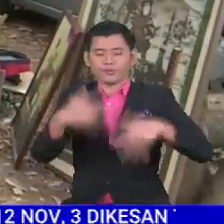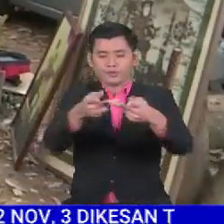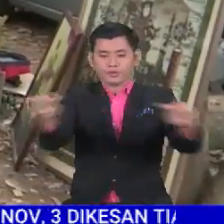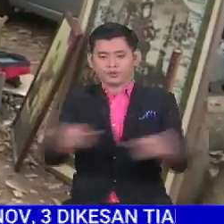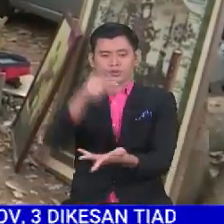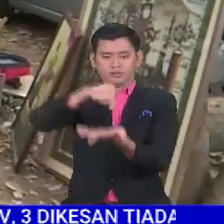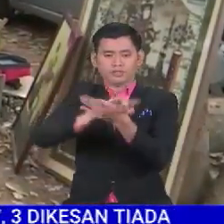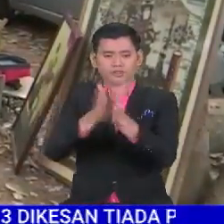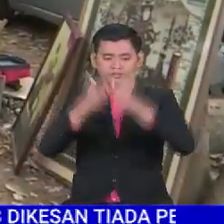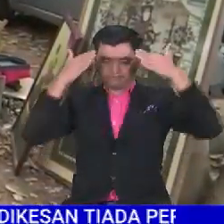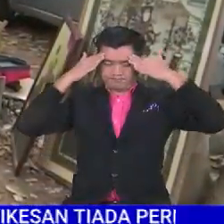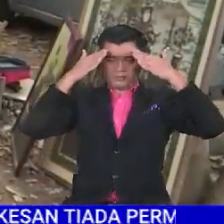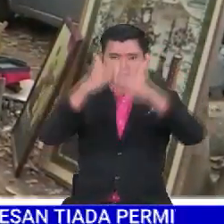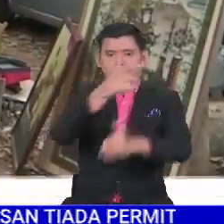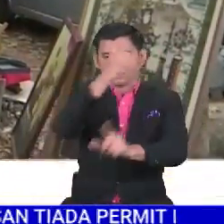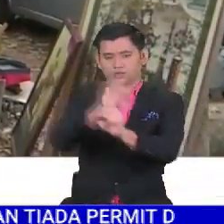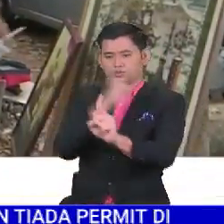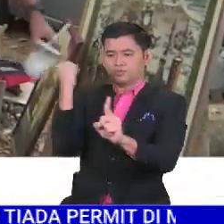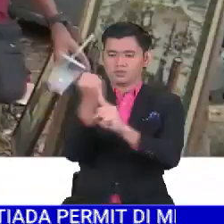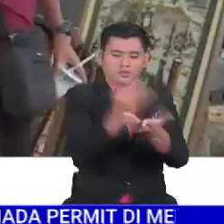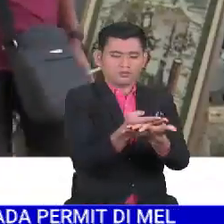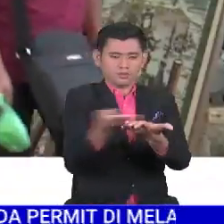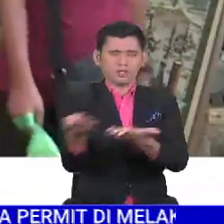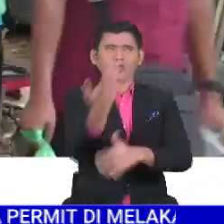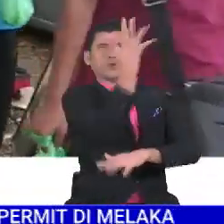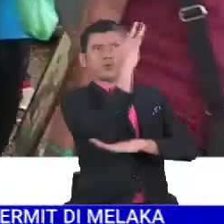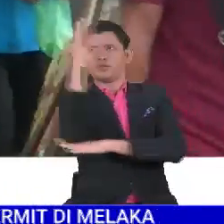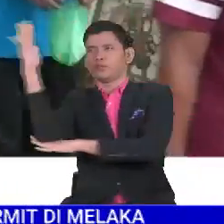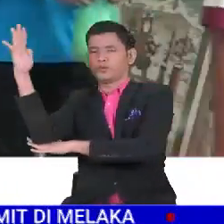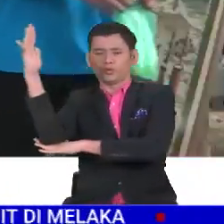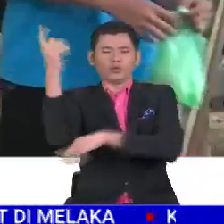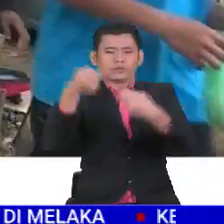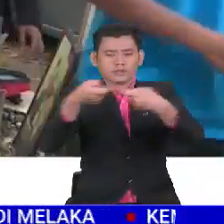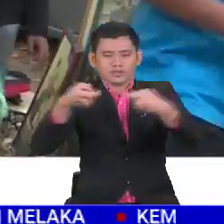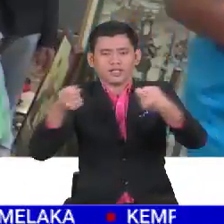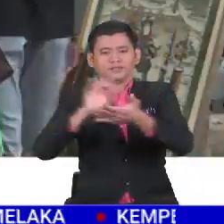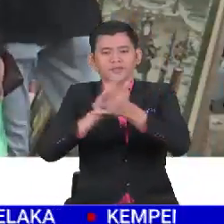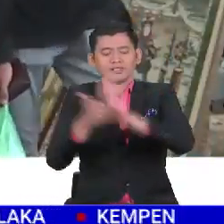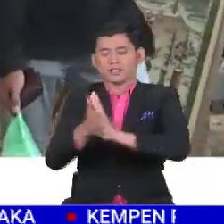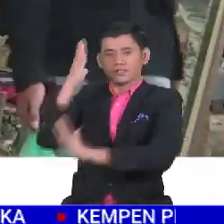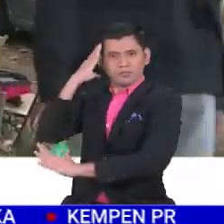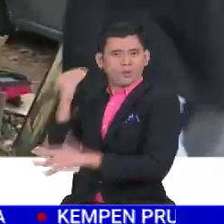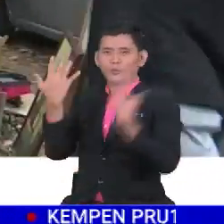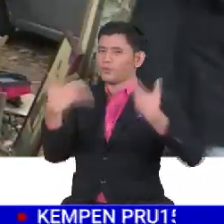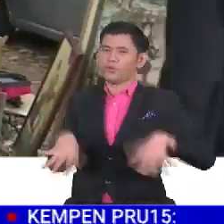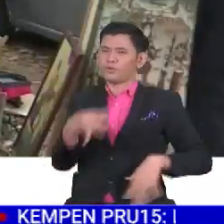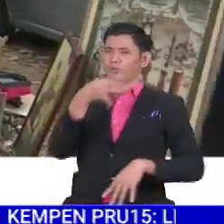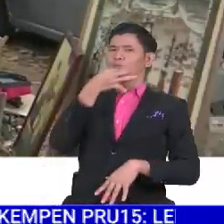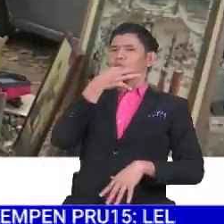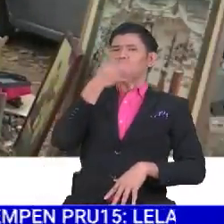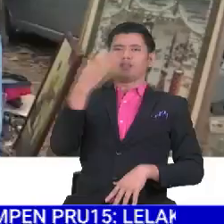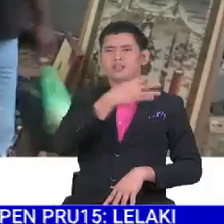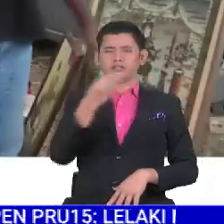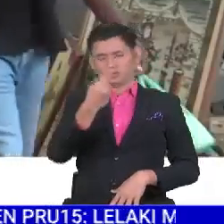juga menjadi tumpuan kerana suasana membeli di bawah rimbunan pokok getah memberikan pengalaman yang sangat unik dan menarik